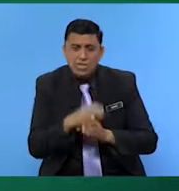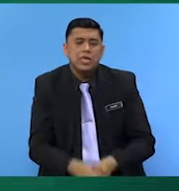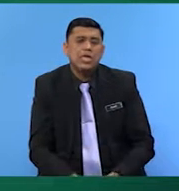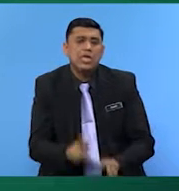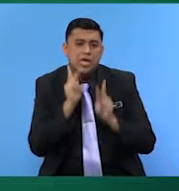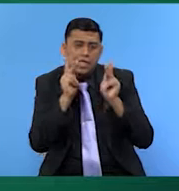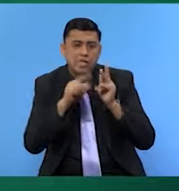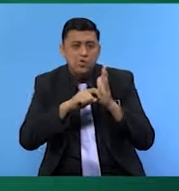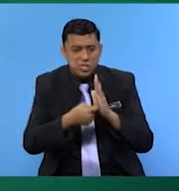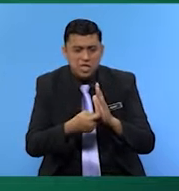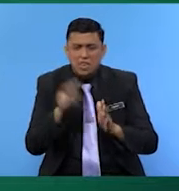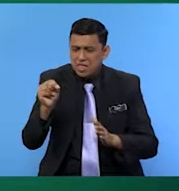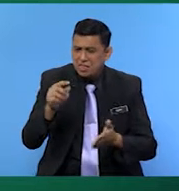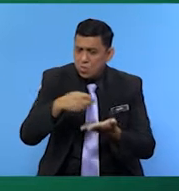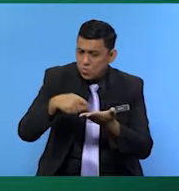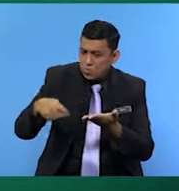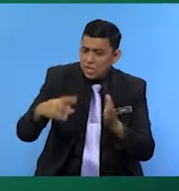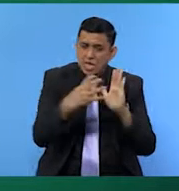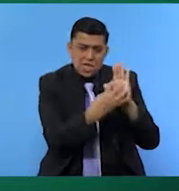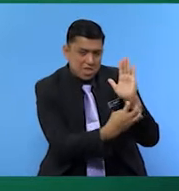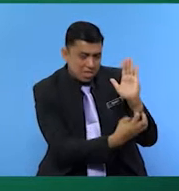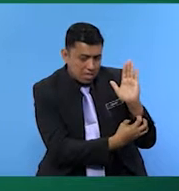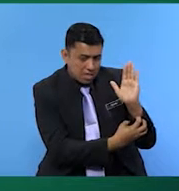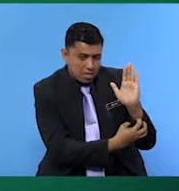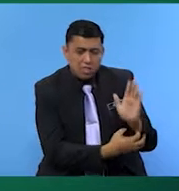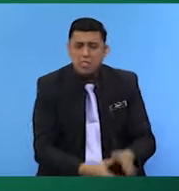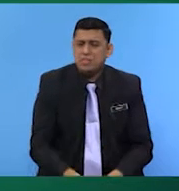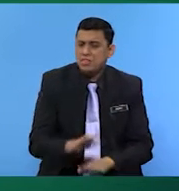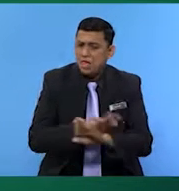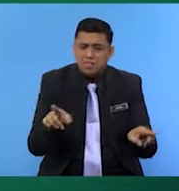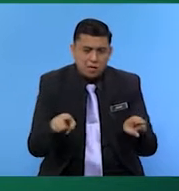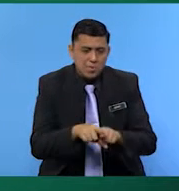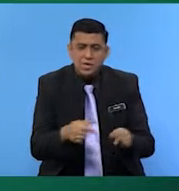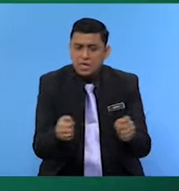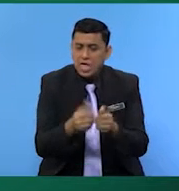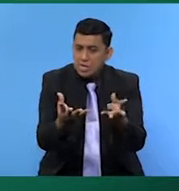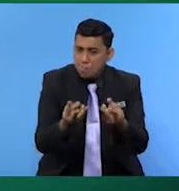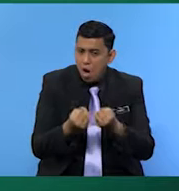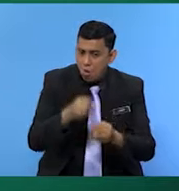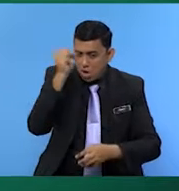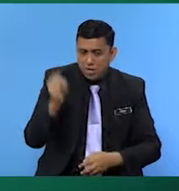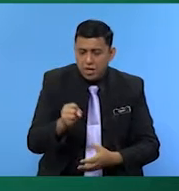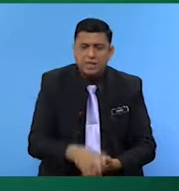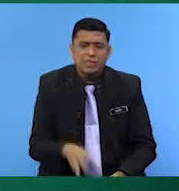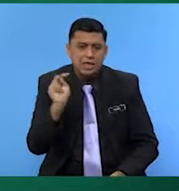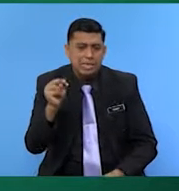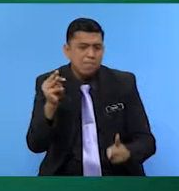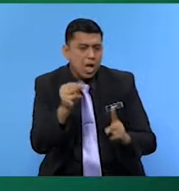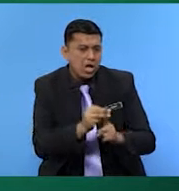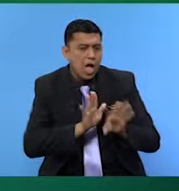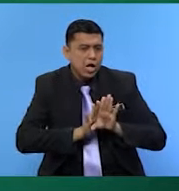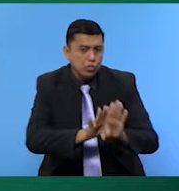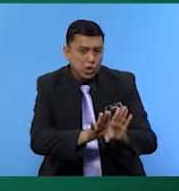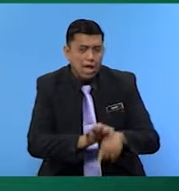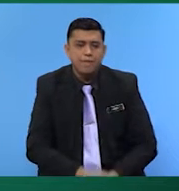menyebabkan penulisan karangan anda akan tersasar daripada kehendak soalan dan sudah pasti akan menjejaskan markah yang